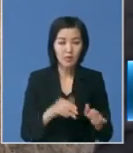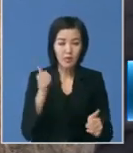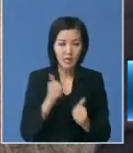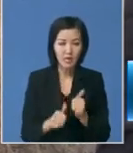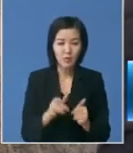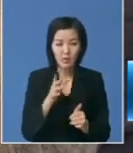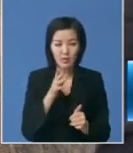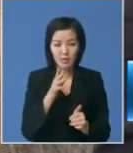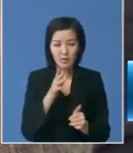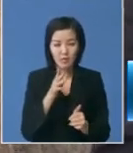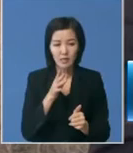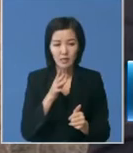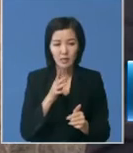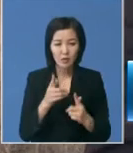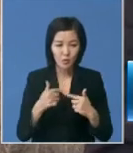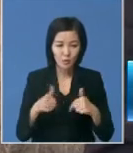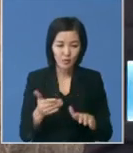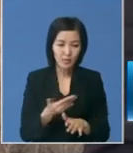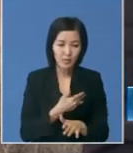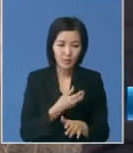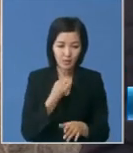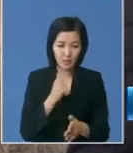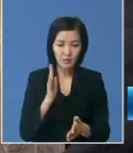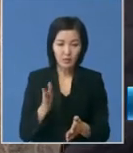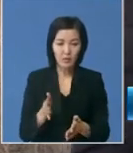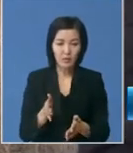уақыт әрдайым ұйымдастырыла берсе, бұл